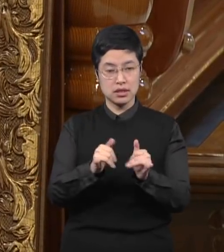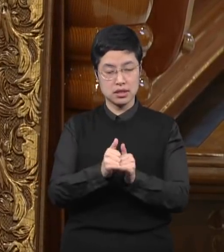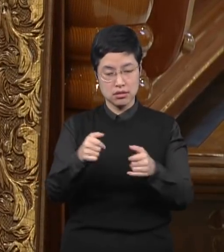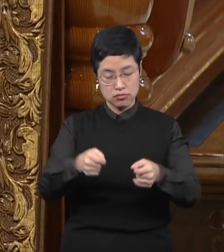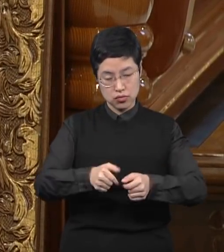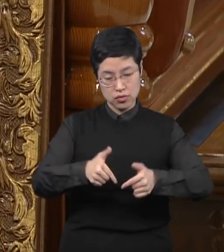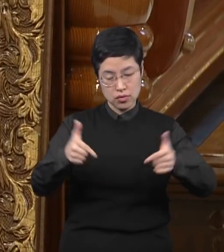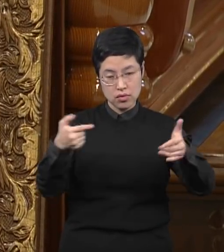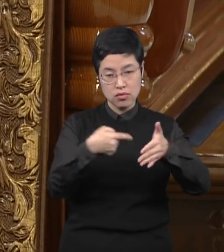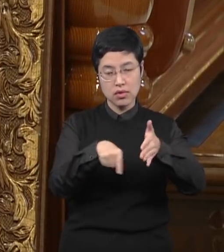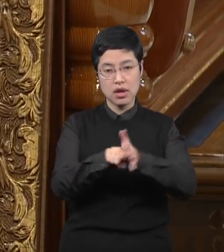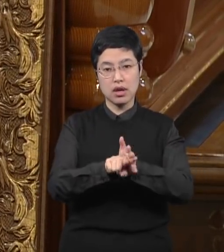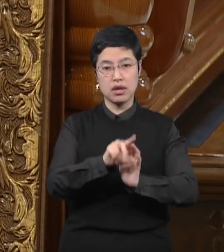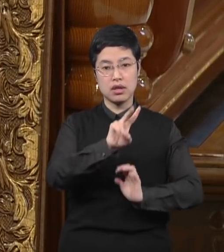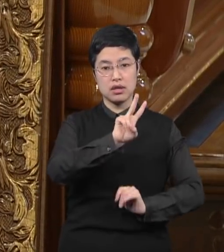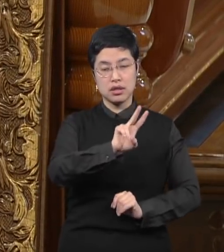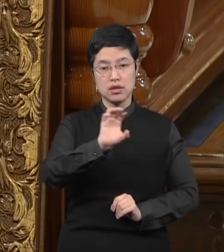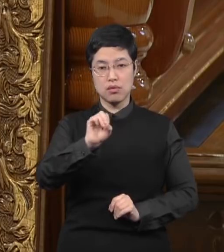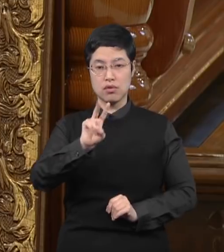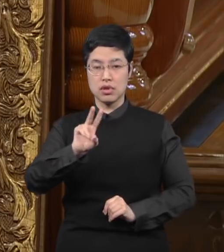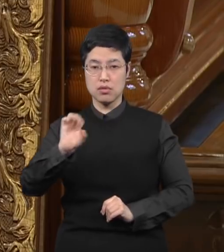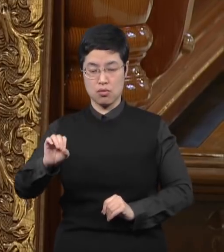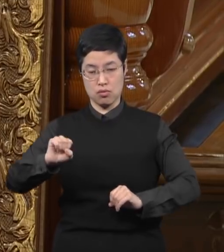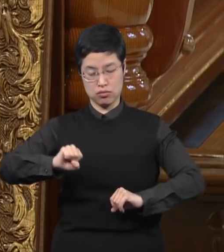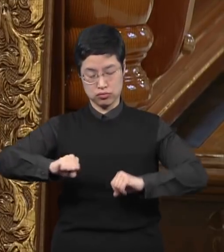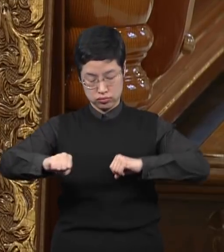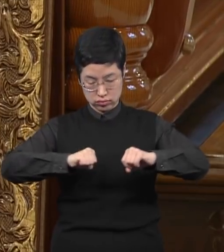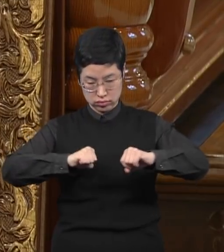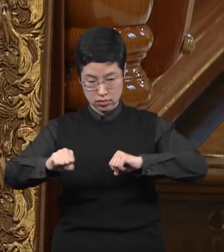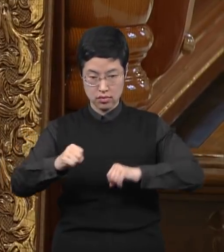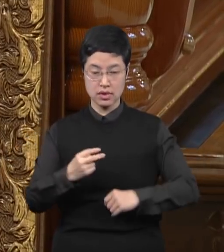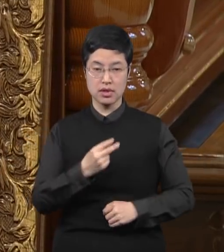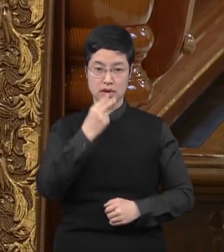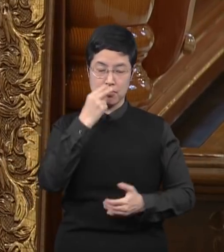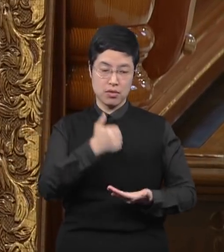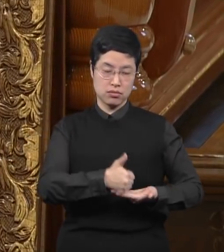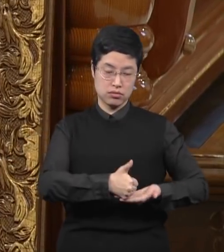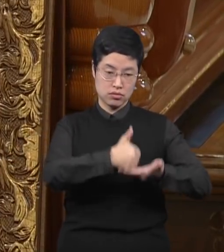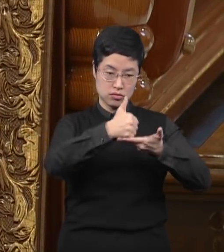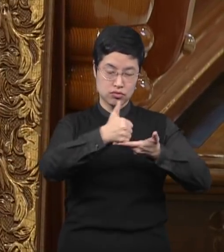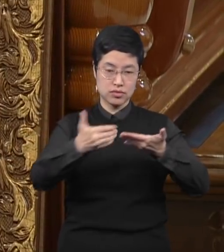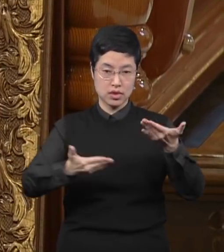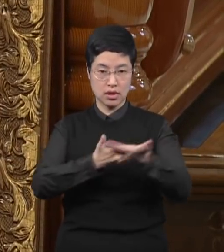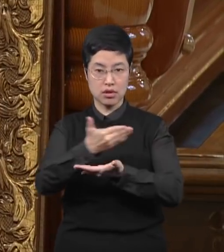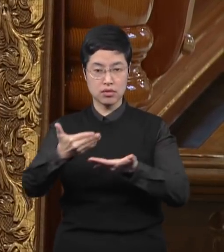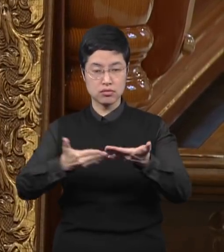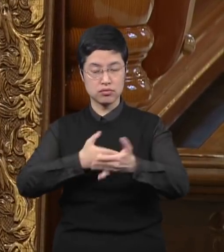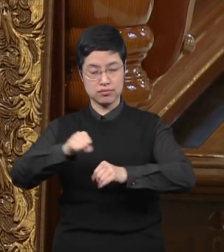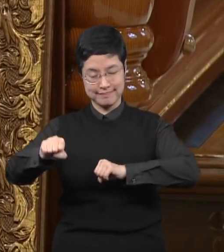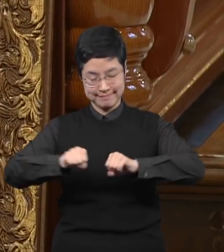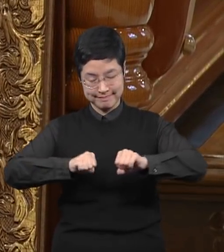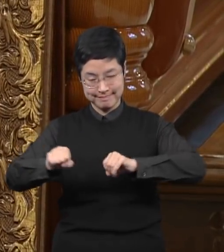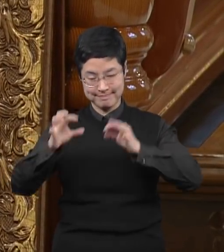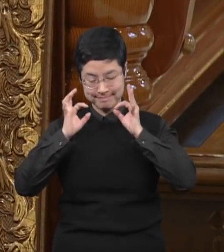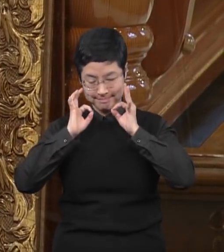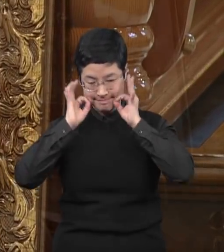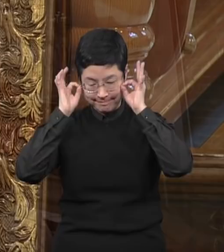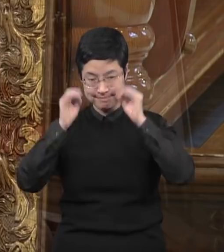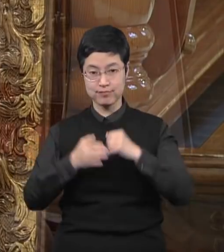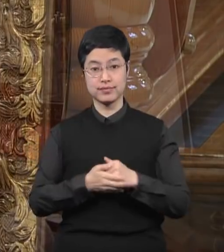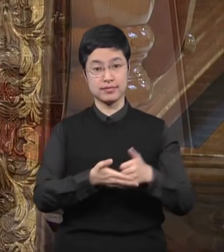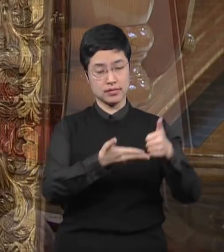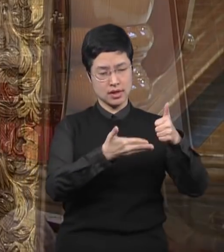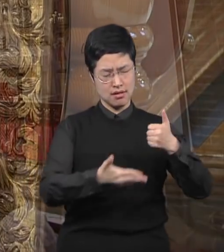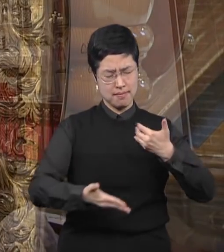2020 운동, 생명 존중과 나눔 운동 등에 힘쓰셨습니다. 주기형님께서는